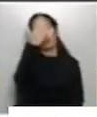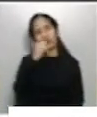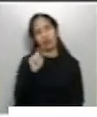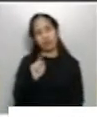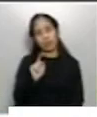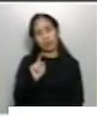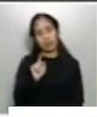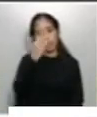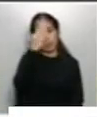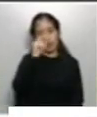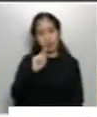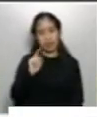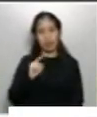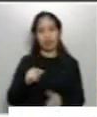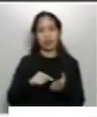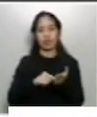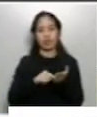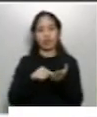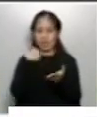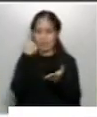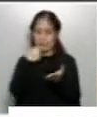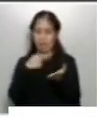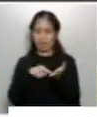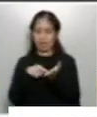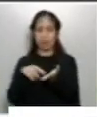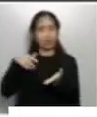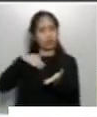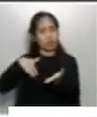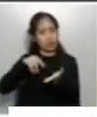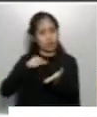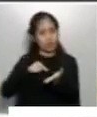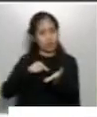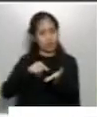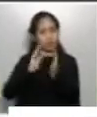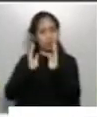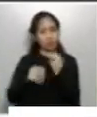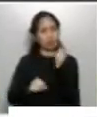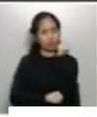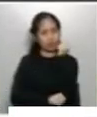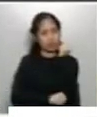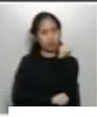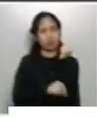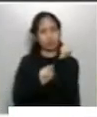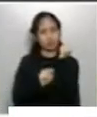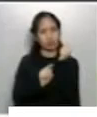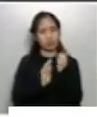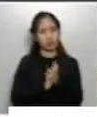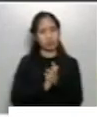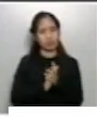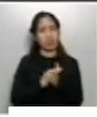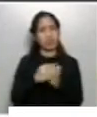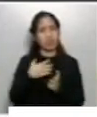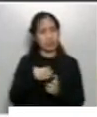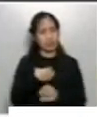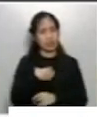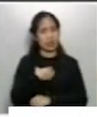ให้ผู้ยื่นซึ่งปกติก็เป็นคนยากคนจนอยู่แล้วอยากจะให้